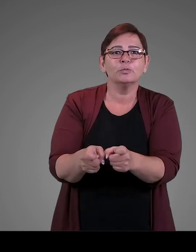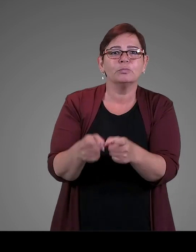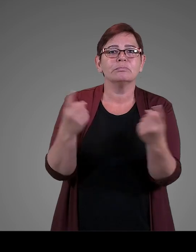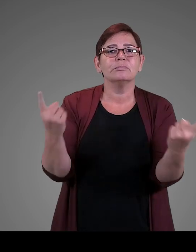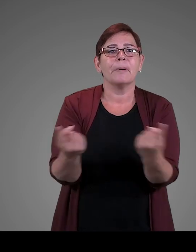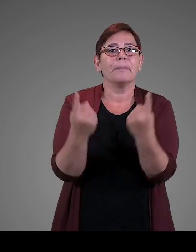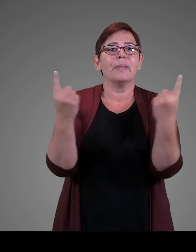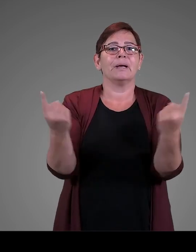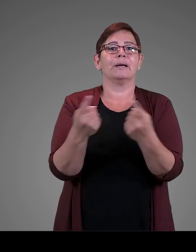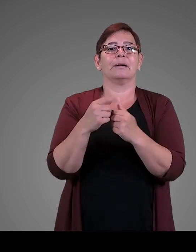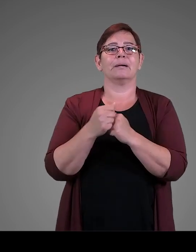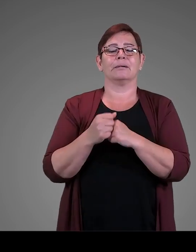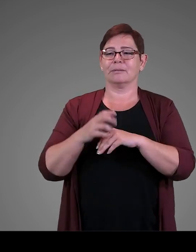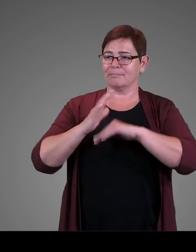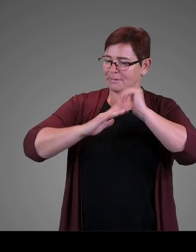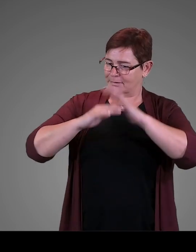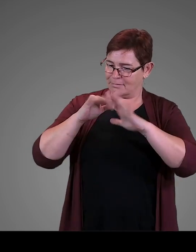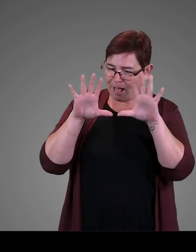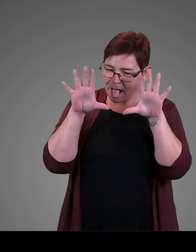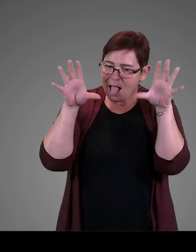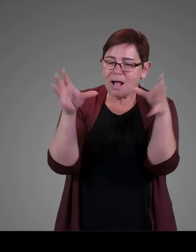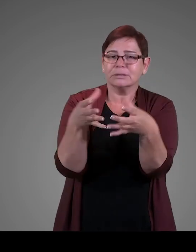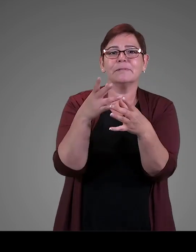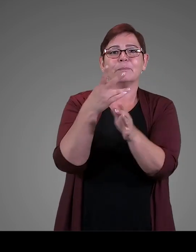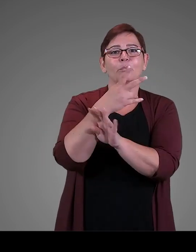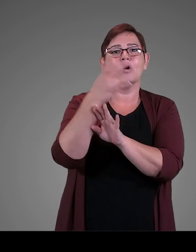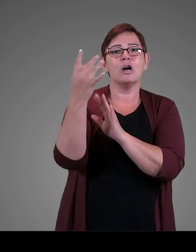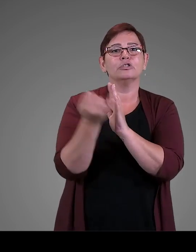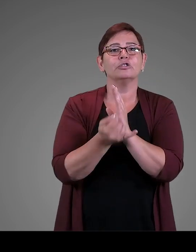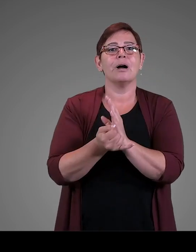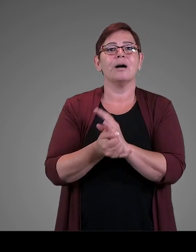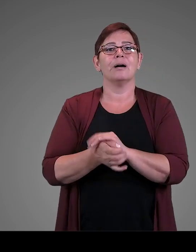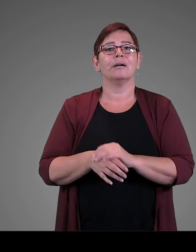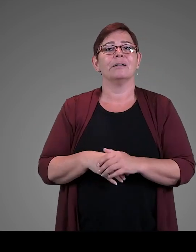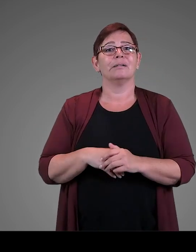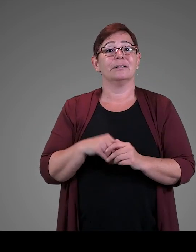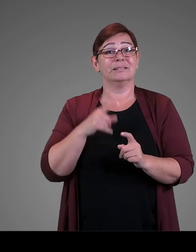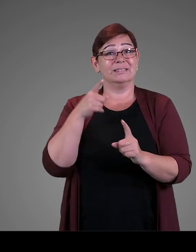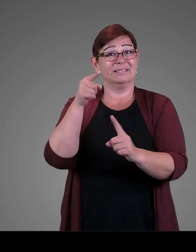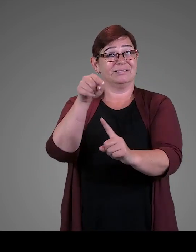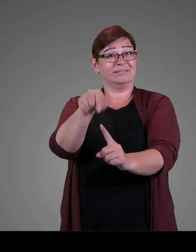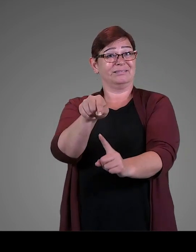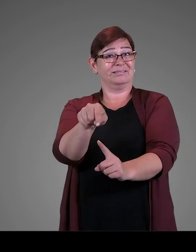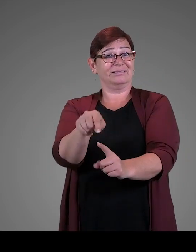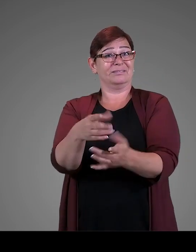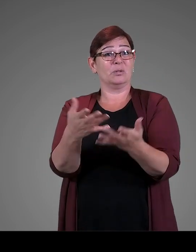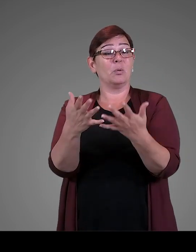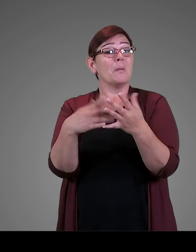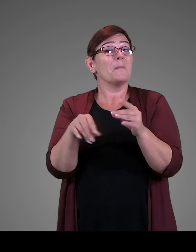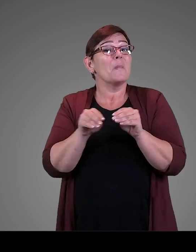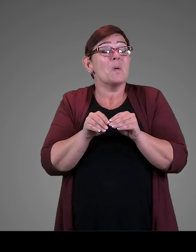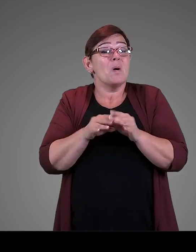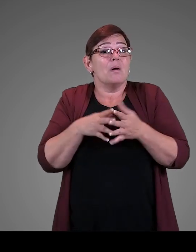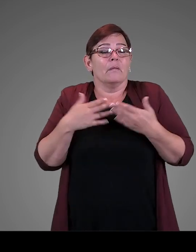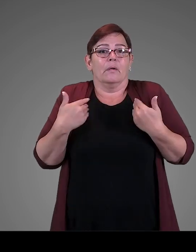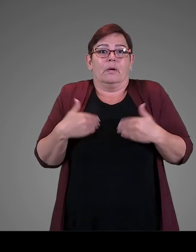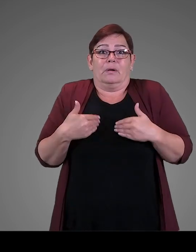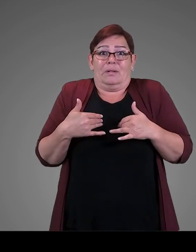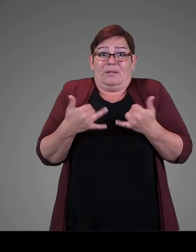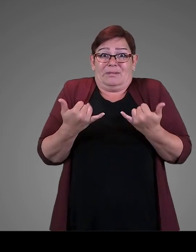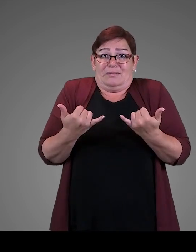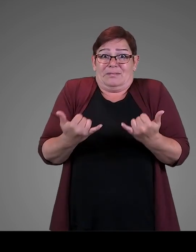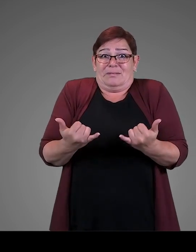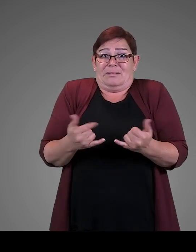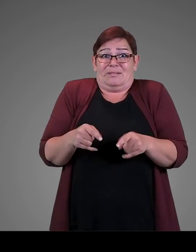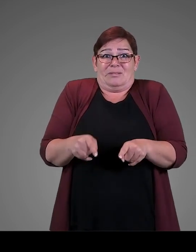chose, à construire un projet collectif, en fait. Et puis, en plus, en ce moment, on a la